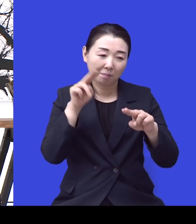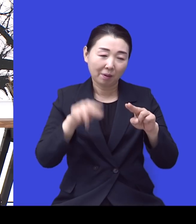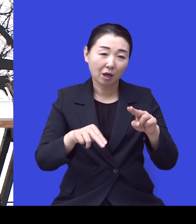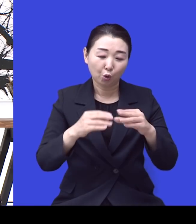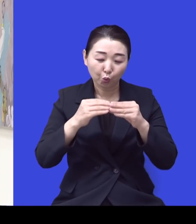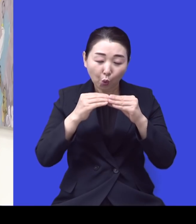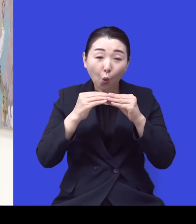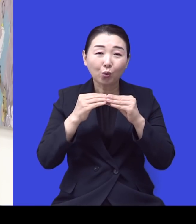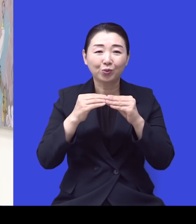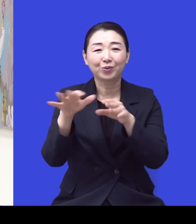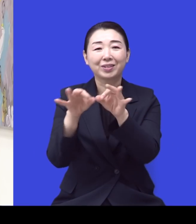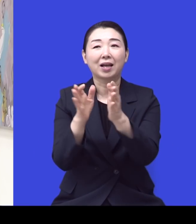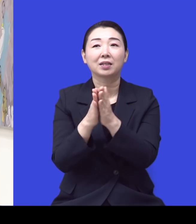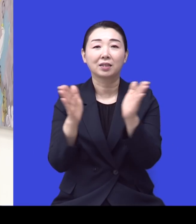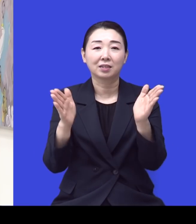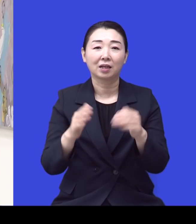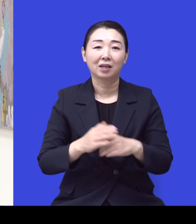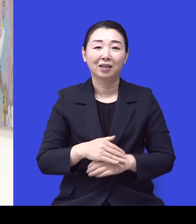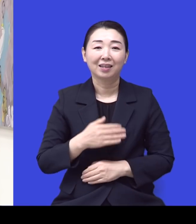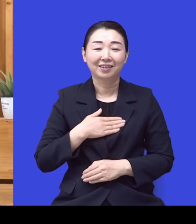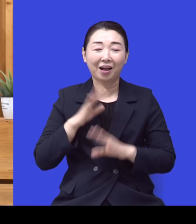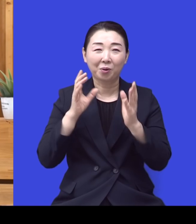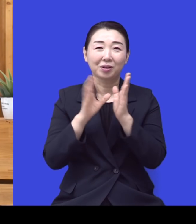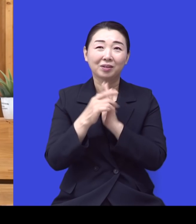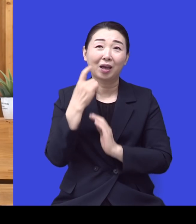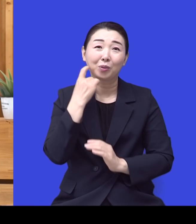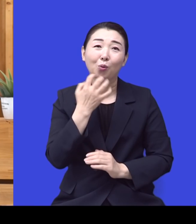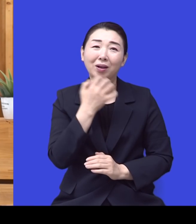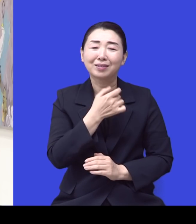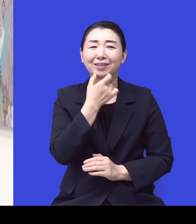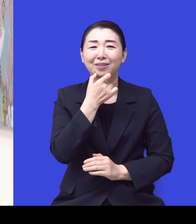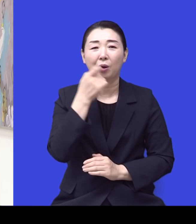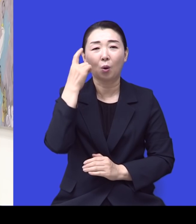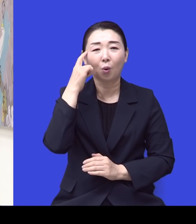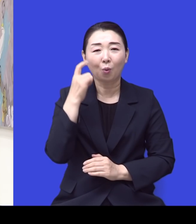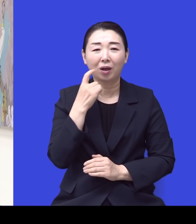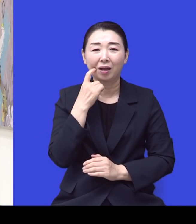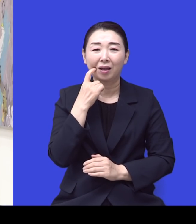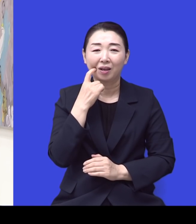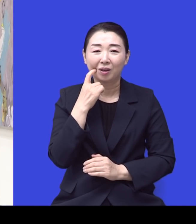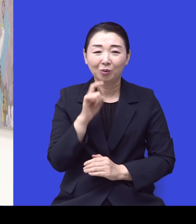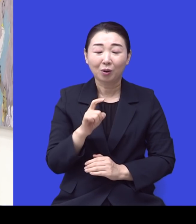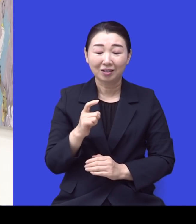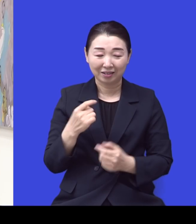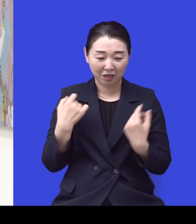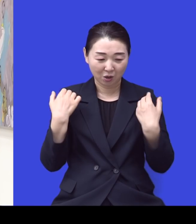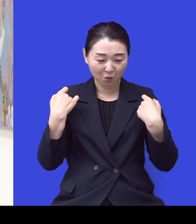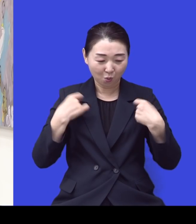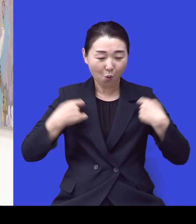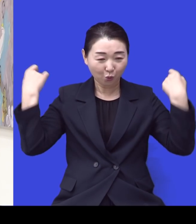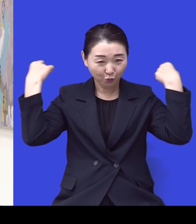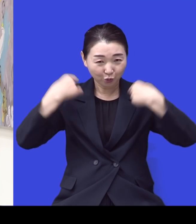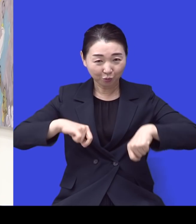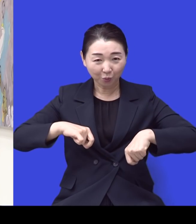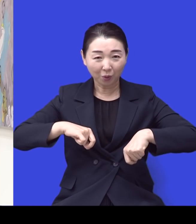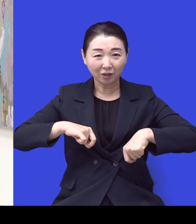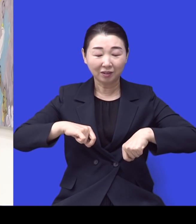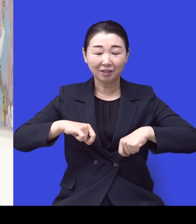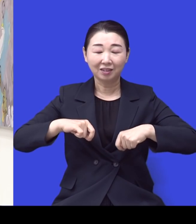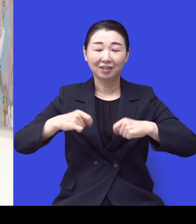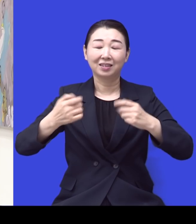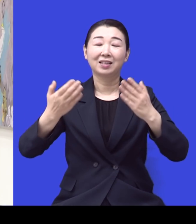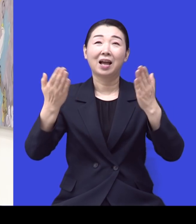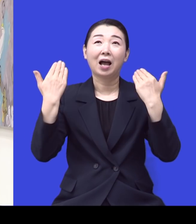시절에 노란색이 제가 굉장히 싫어하는 색깔이었어요. 아, 왜요? 노란색 야구르트 유니폼을 아, 입고 유니폼이요? 늘 예. 정문에서 저를